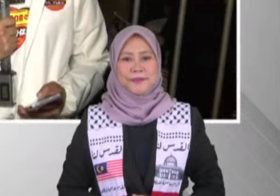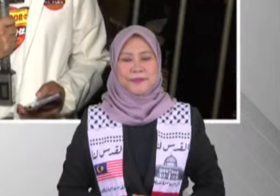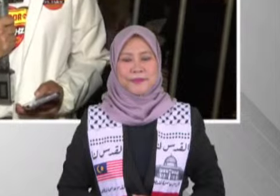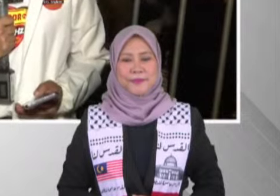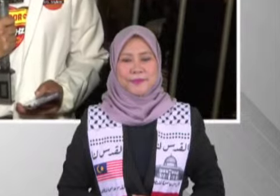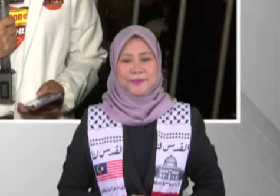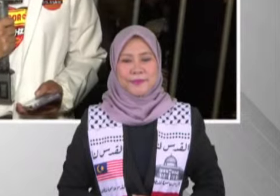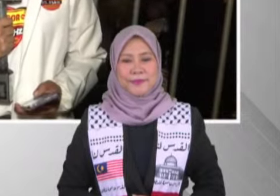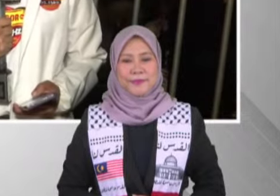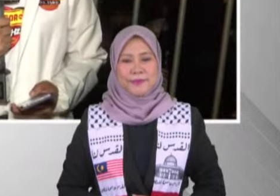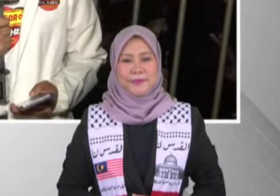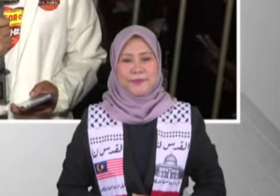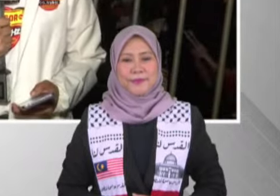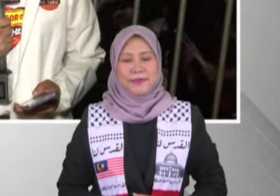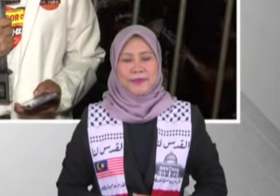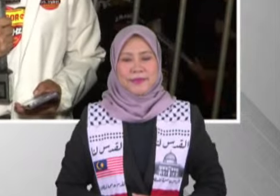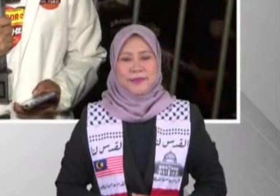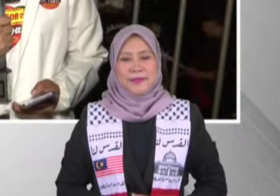Sam?